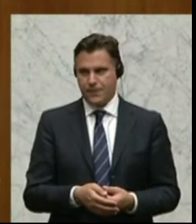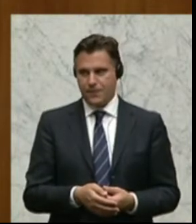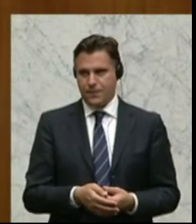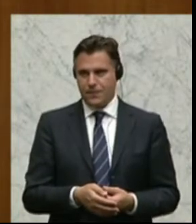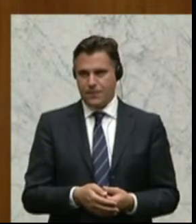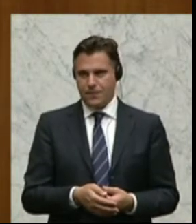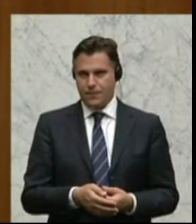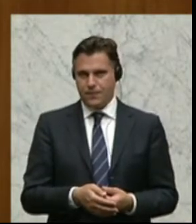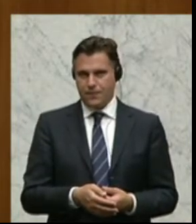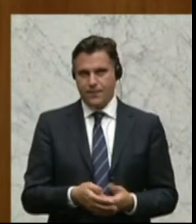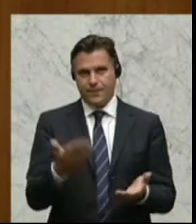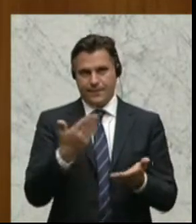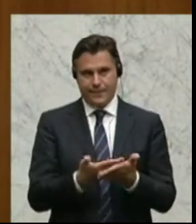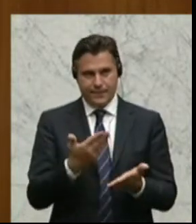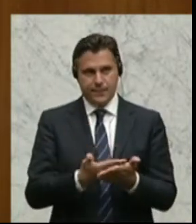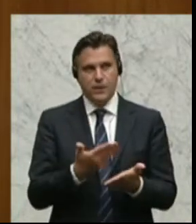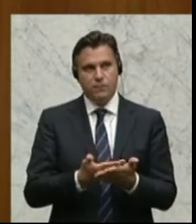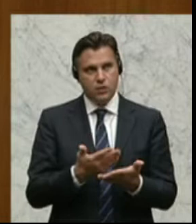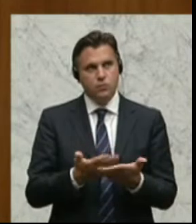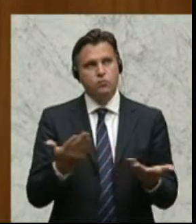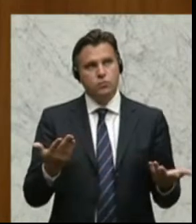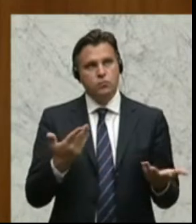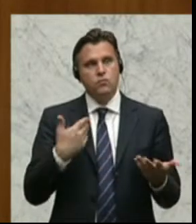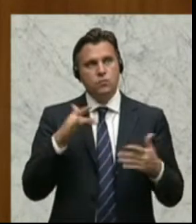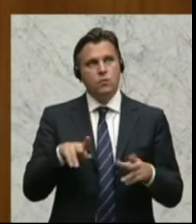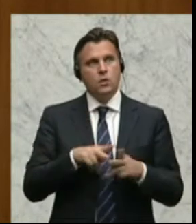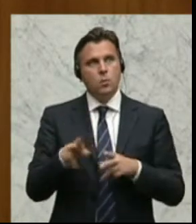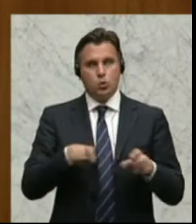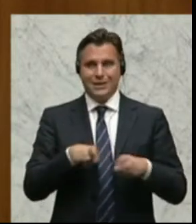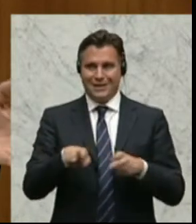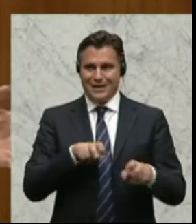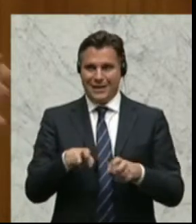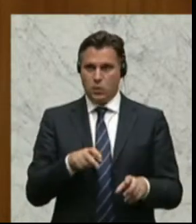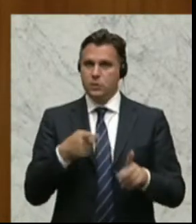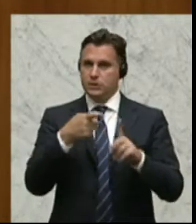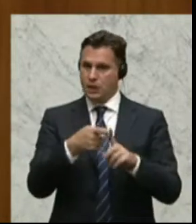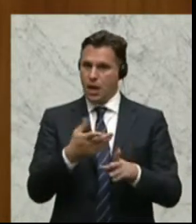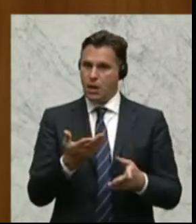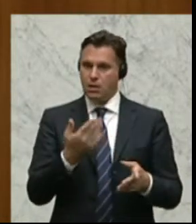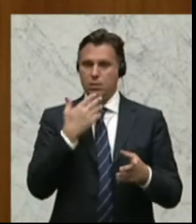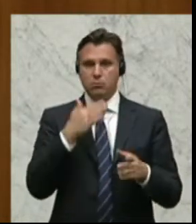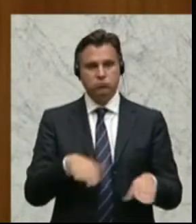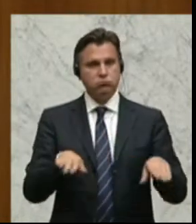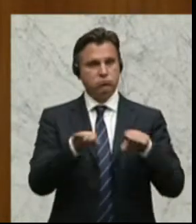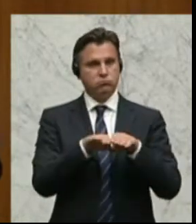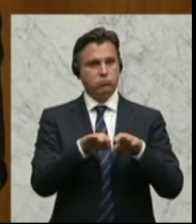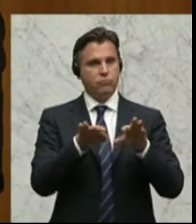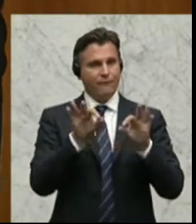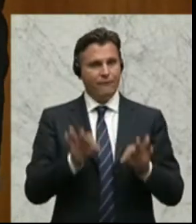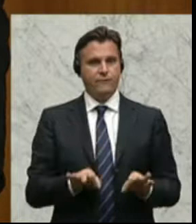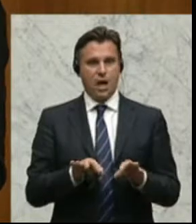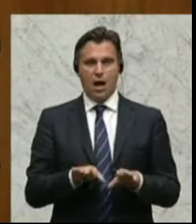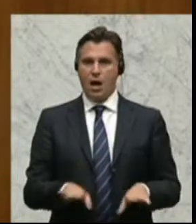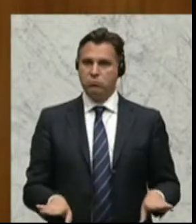Aus diesen Gründen ist es ja auch das Ziel der Bundesregierung, dass wir gerechte und faire Rahmenbedingungen schaffen,